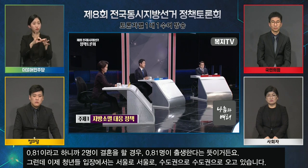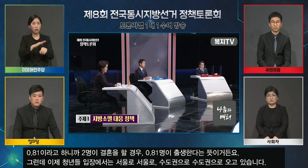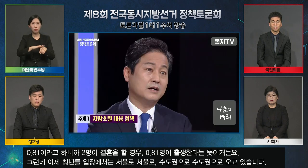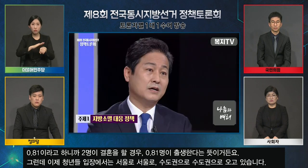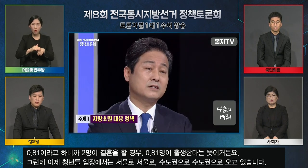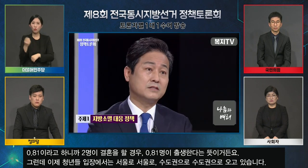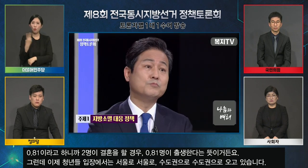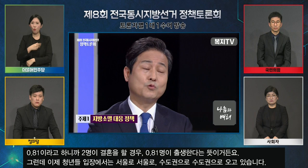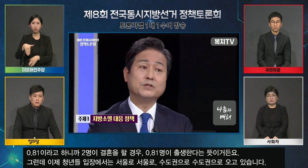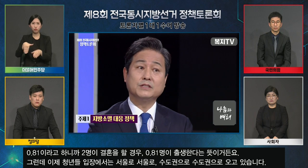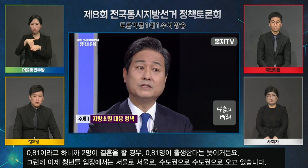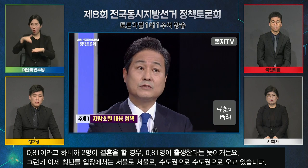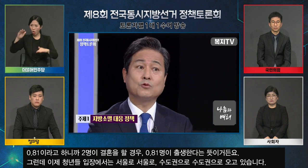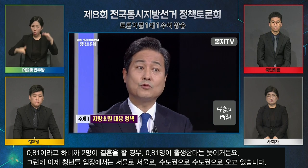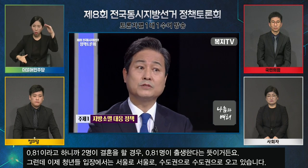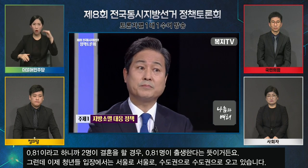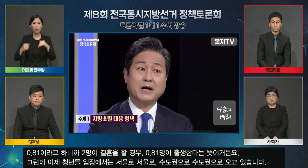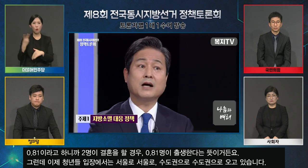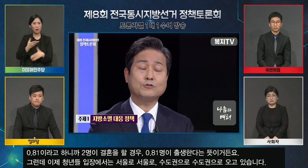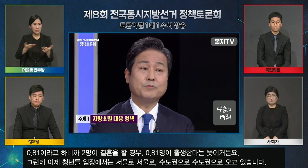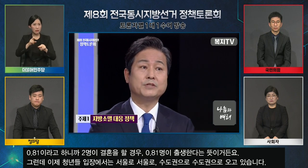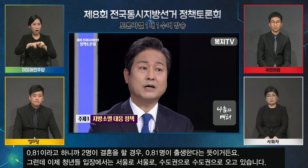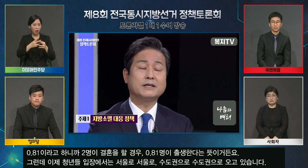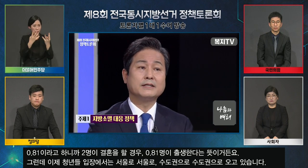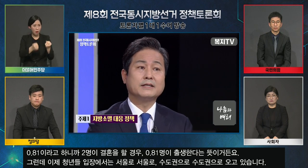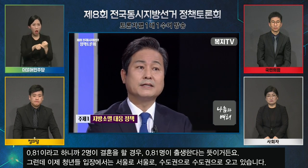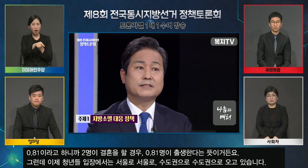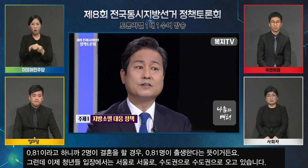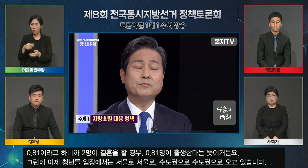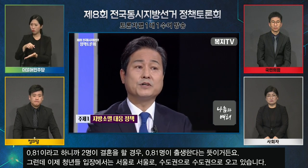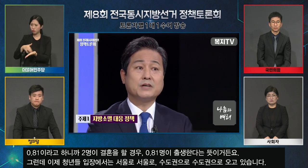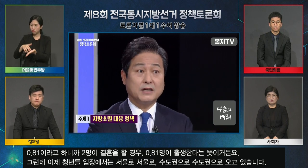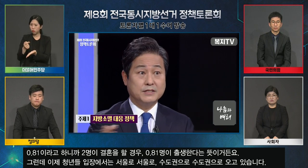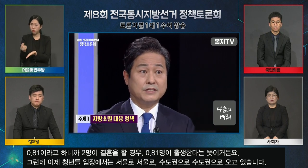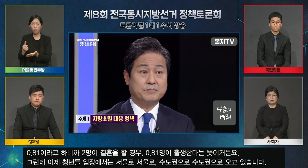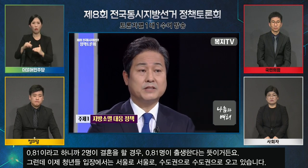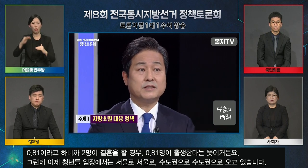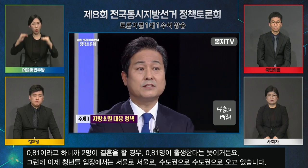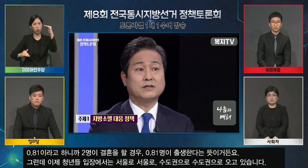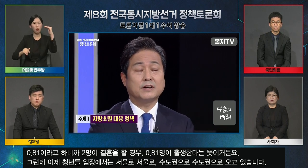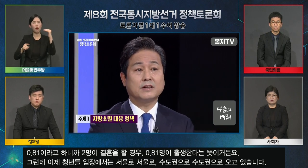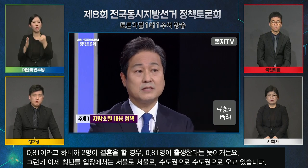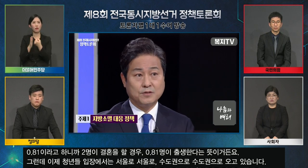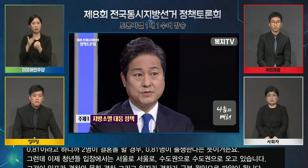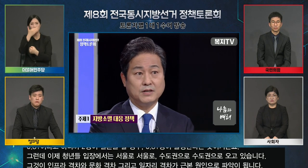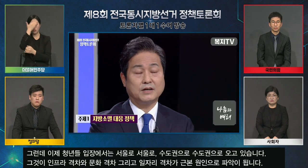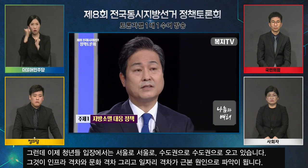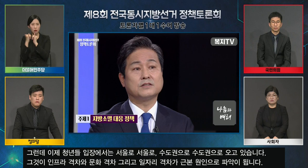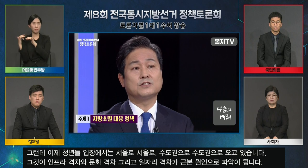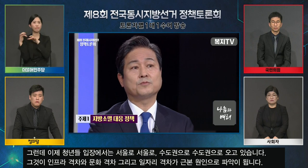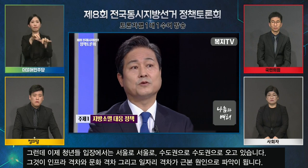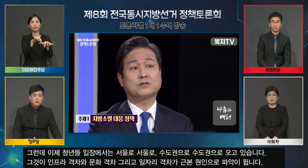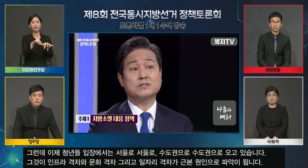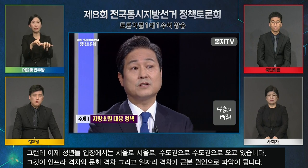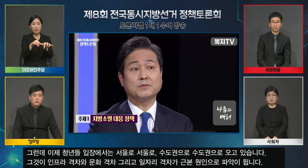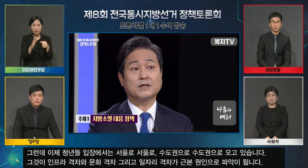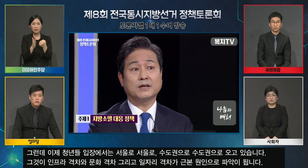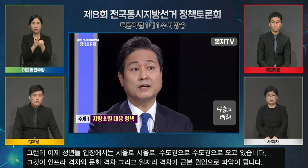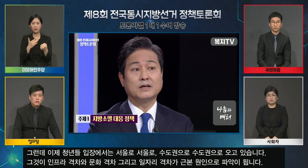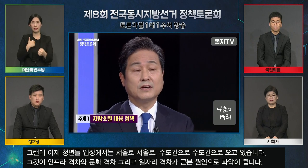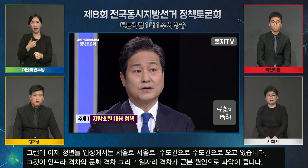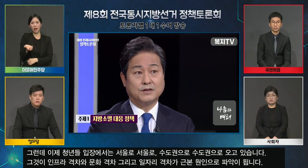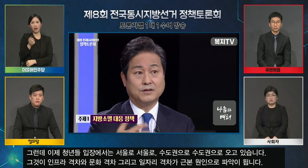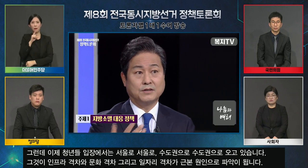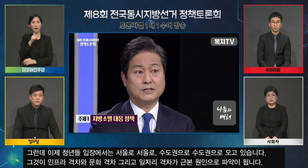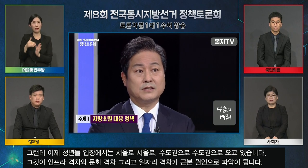격차가 근본 원인으로 파악이 됩니다. 그런 면에서 아까 메가시티 전략이나 산업 전략, 이걸 지역별로 특성에